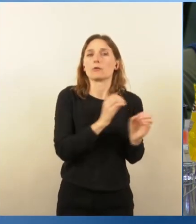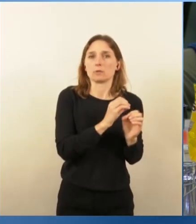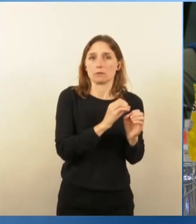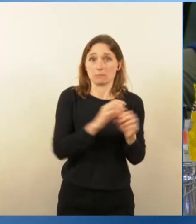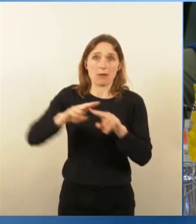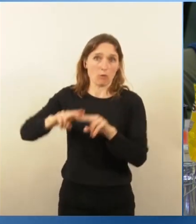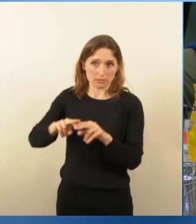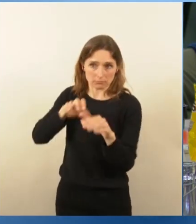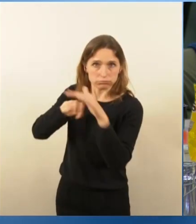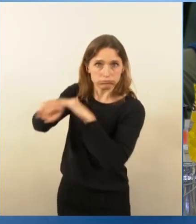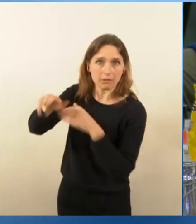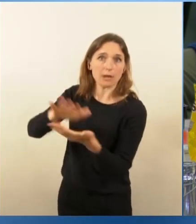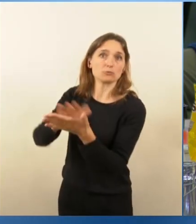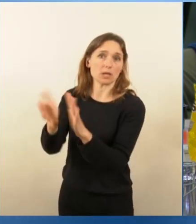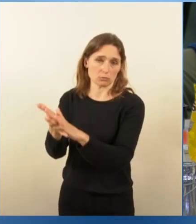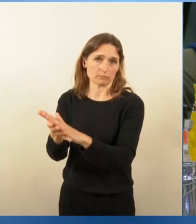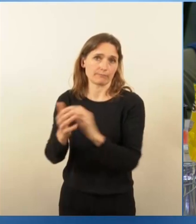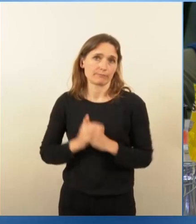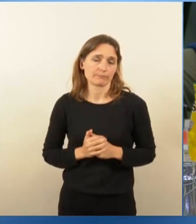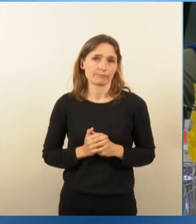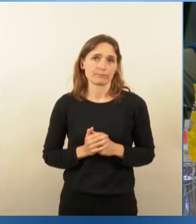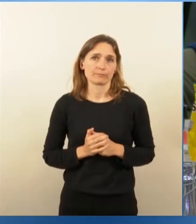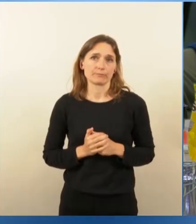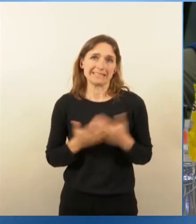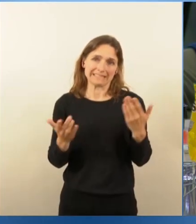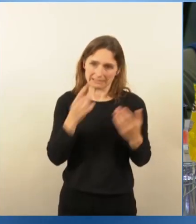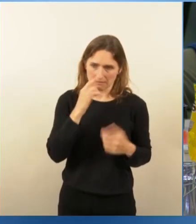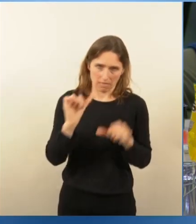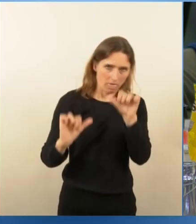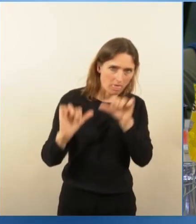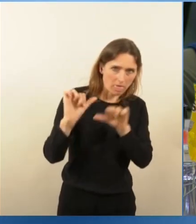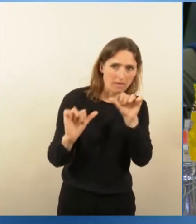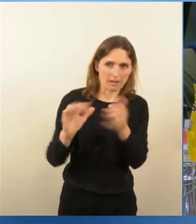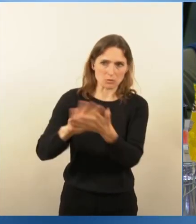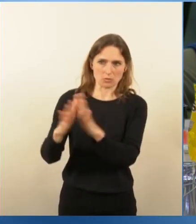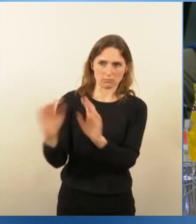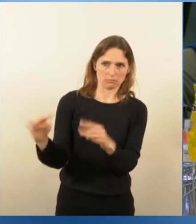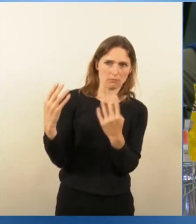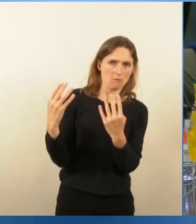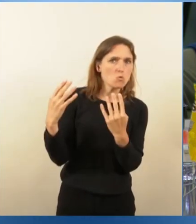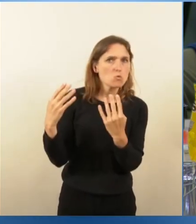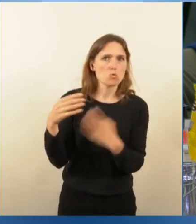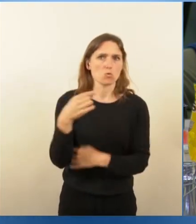vers les associations ce qui était pas très bien vu disons par ces associations